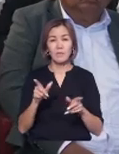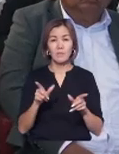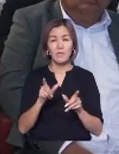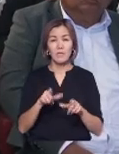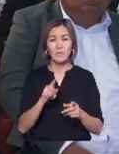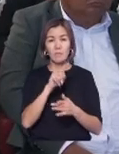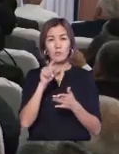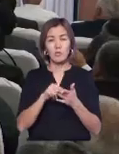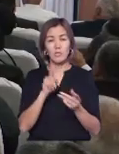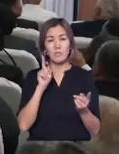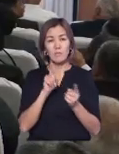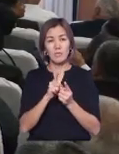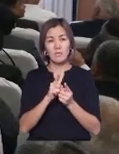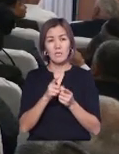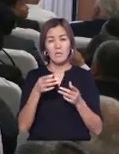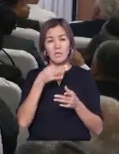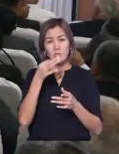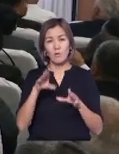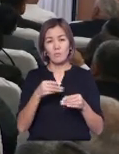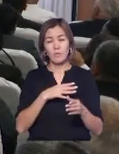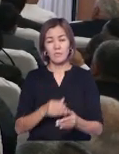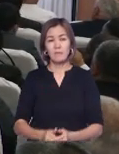жеке сұрақтарымен қабылдап, тиісті